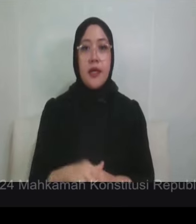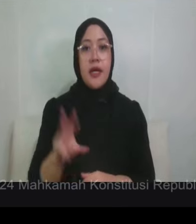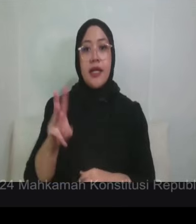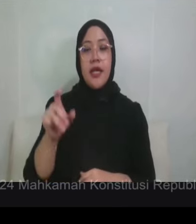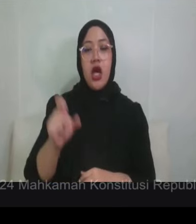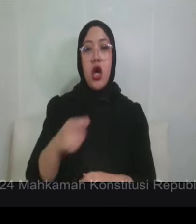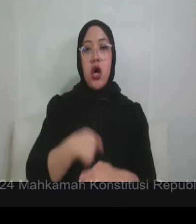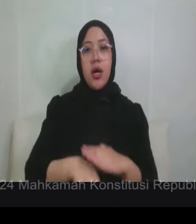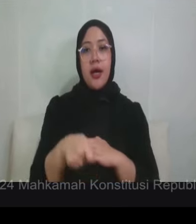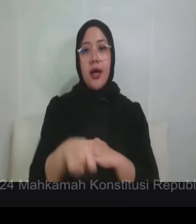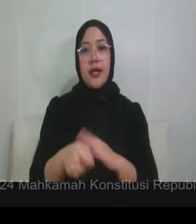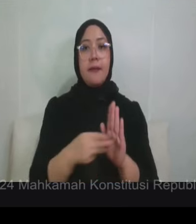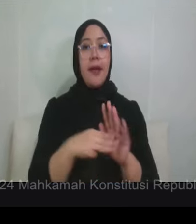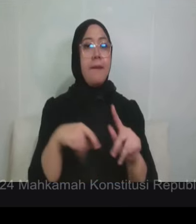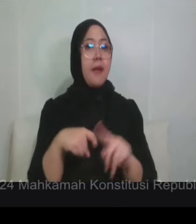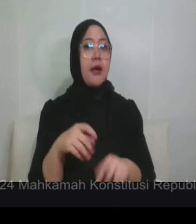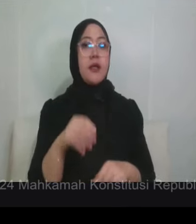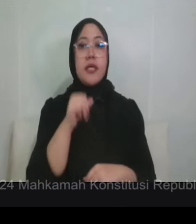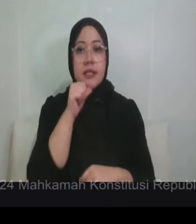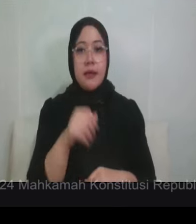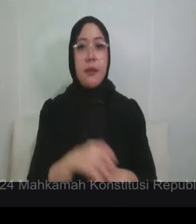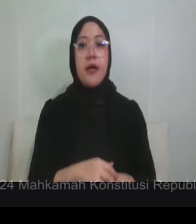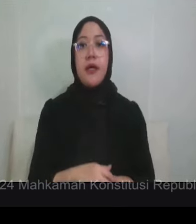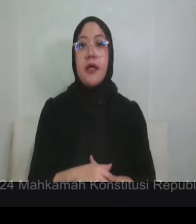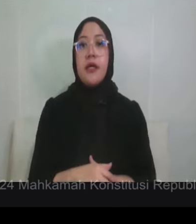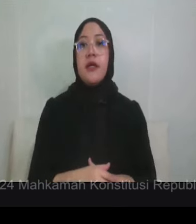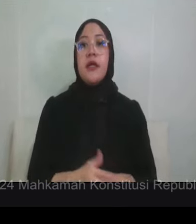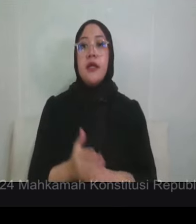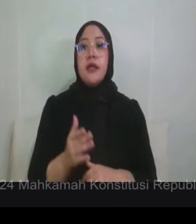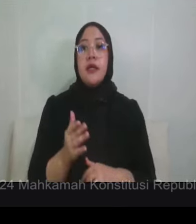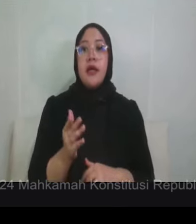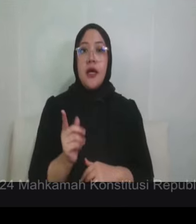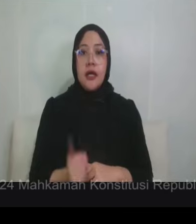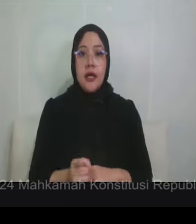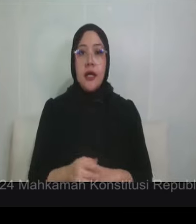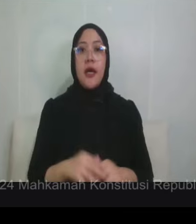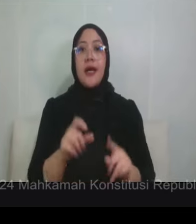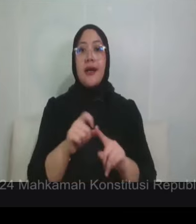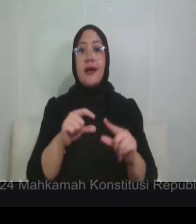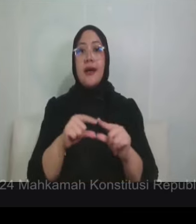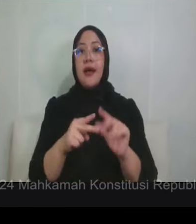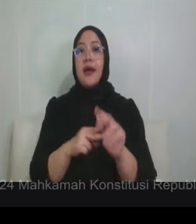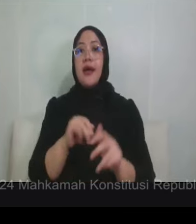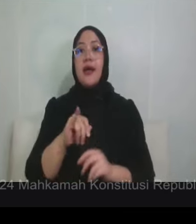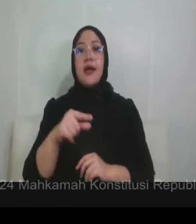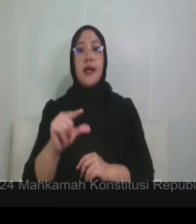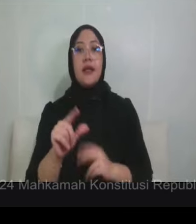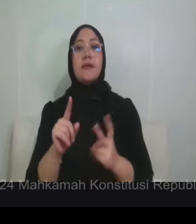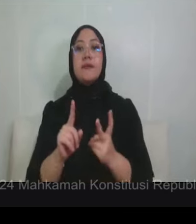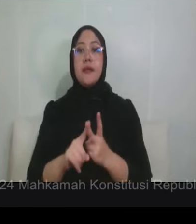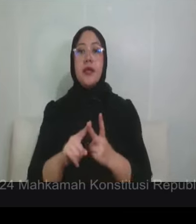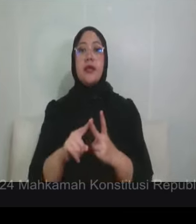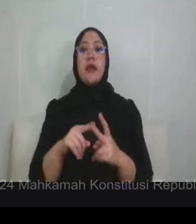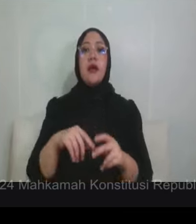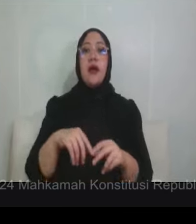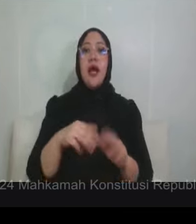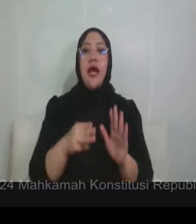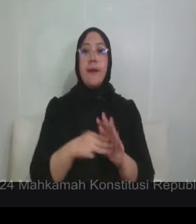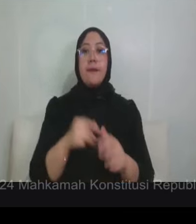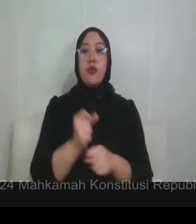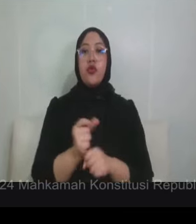konstitusi yaitu hakim konstitusi danilusm hakim konstitusi m gunturamsah